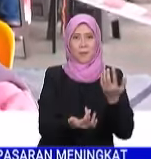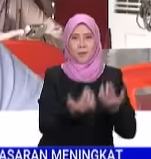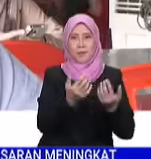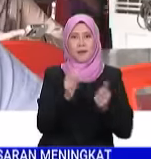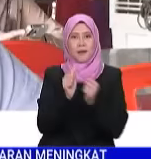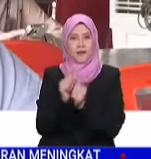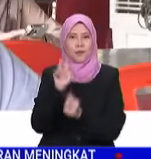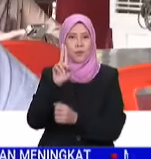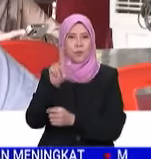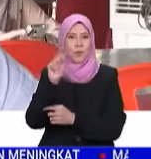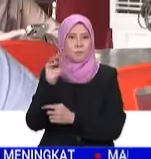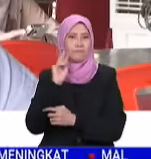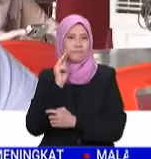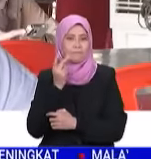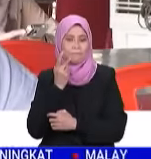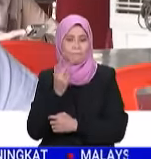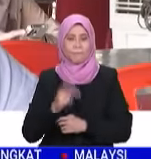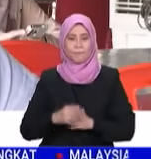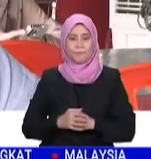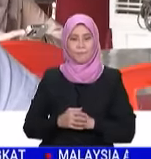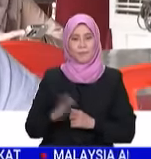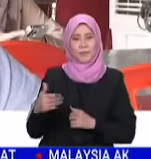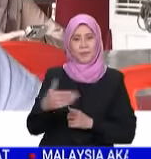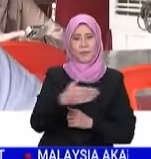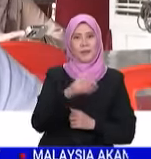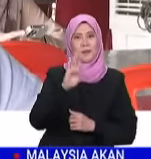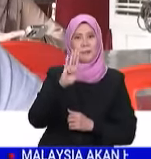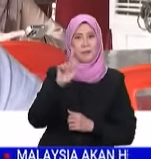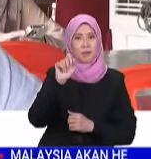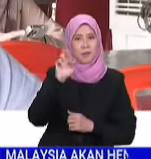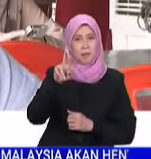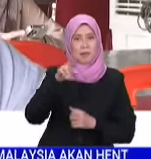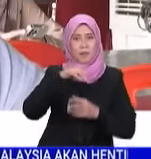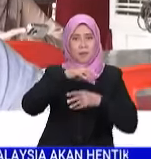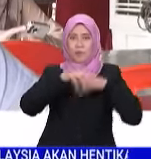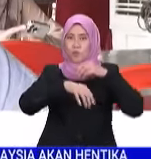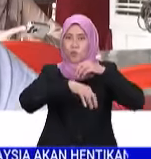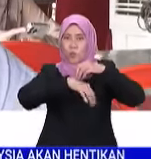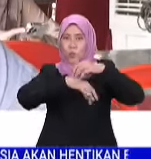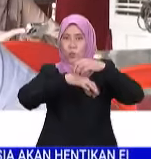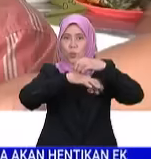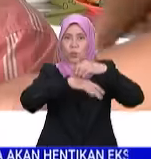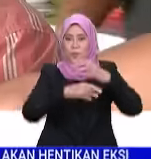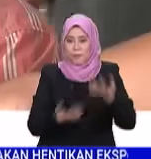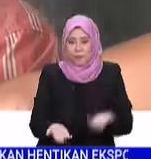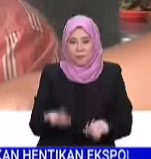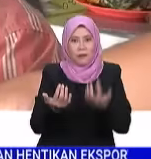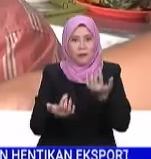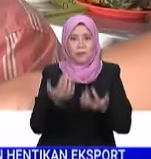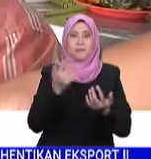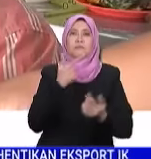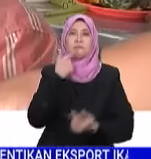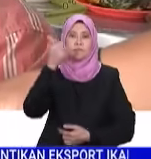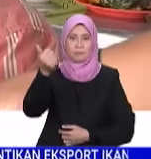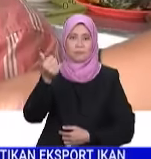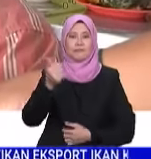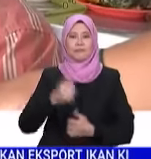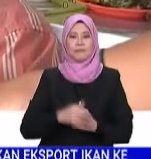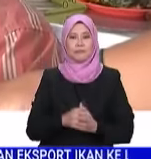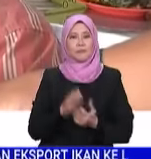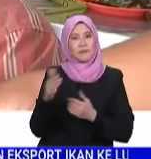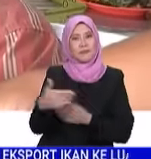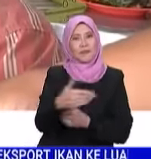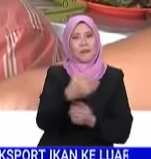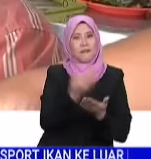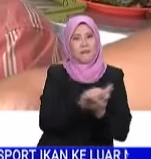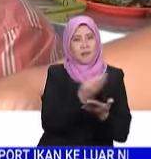ikan Ik dia dia pun sotong bakar pun terbaik ikan dia okey fresh